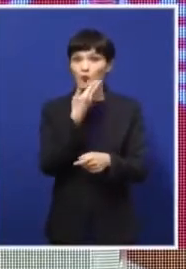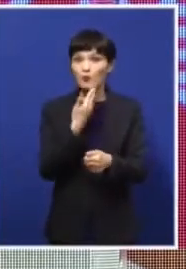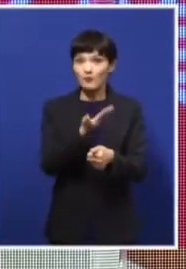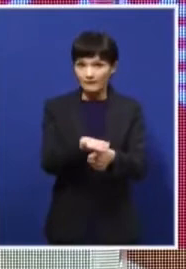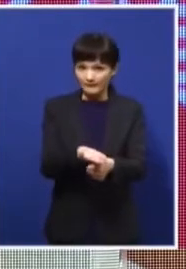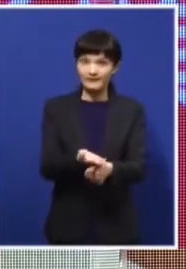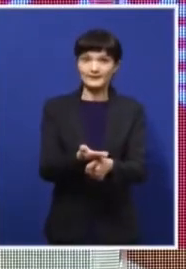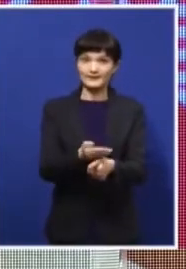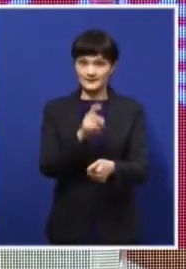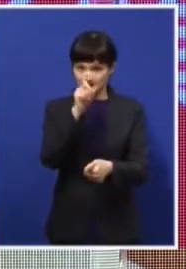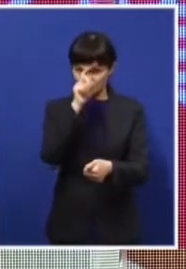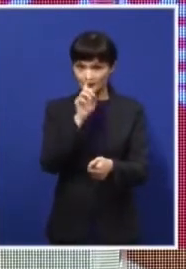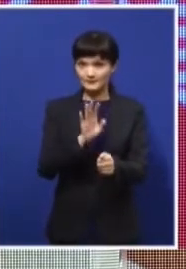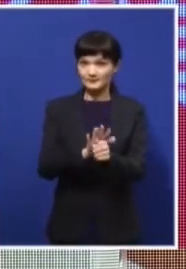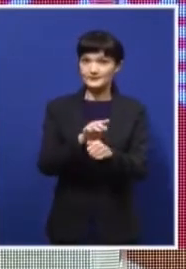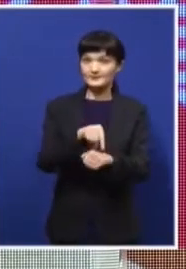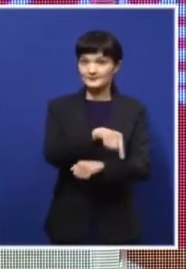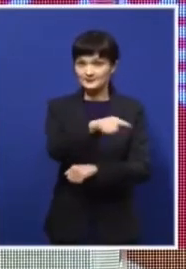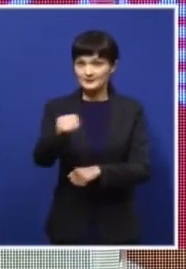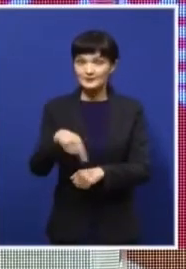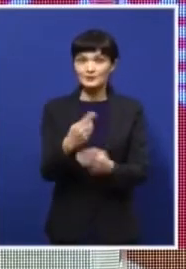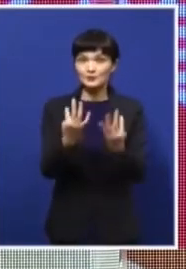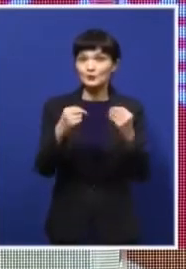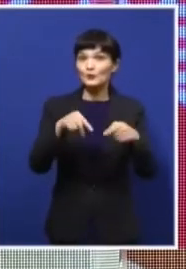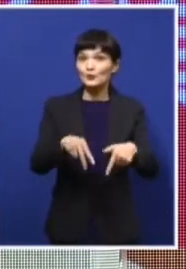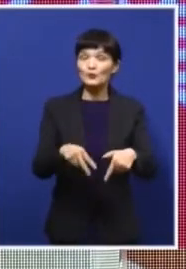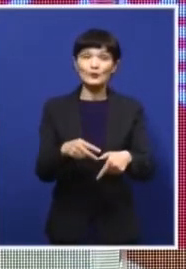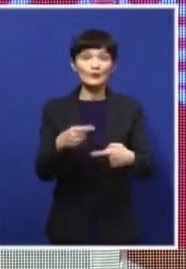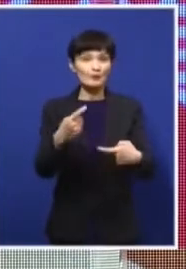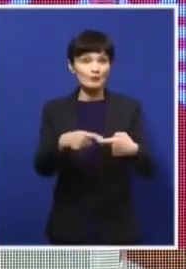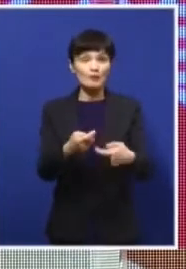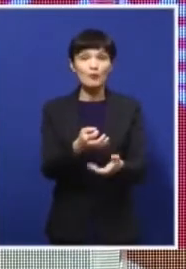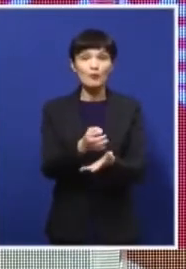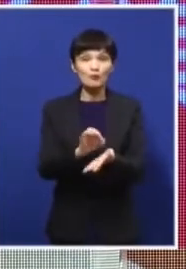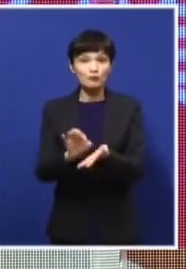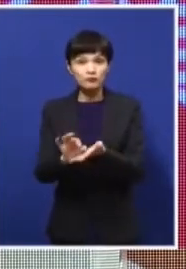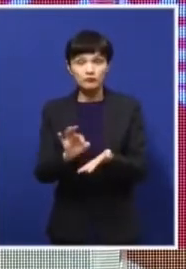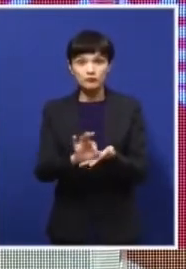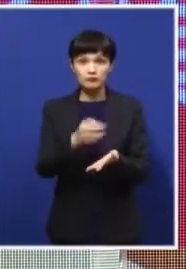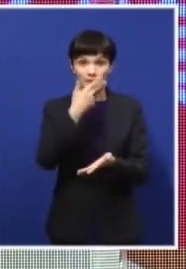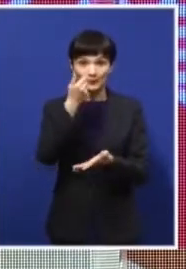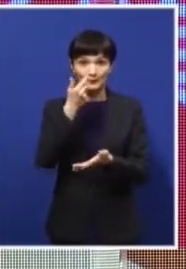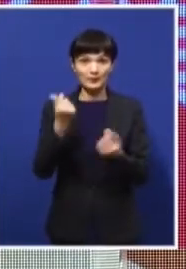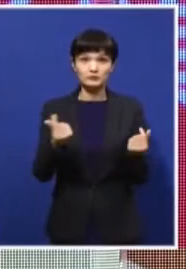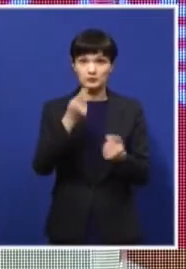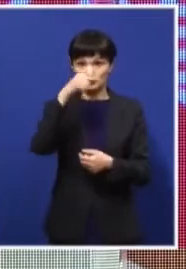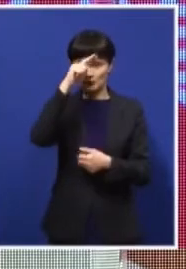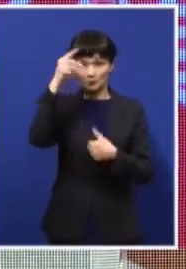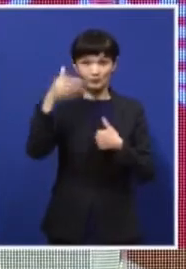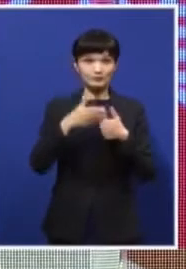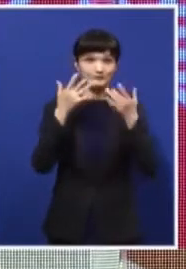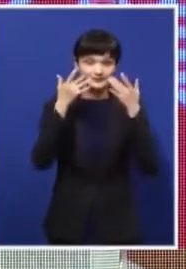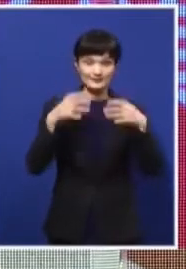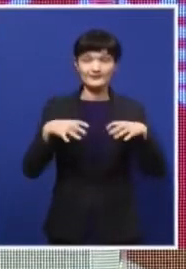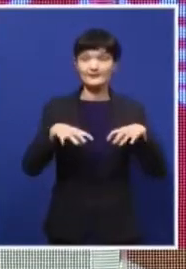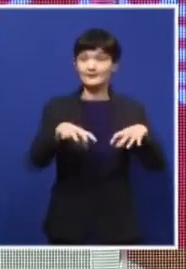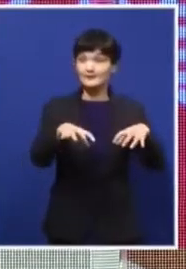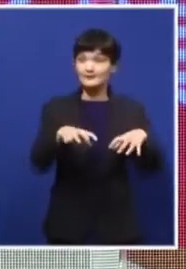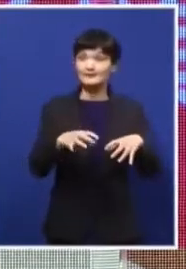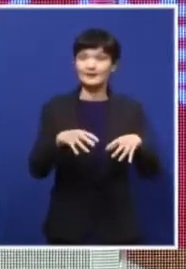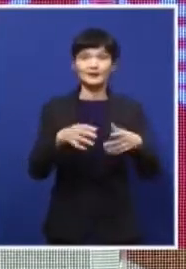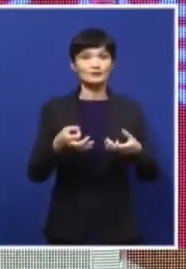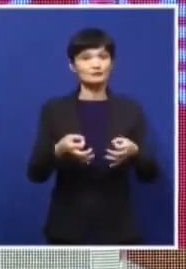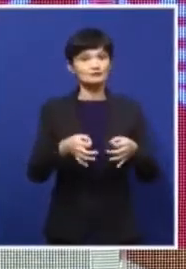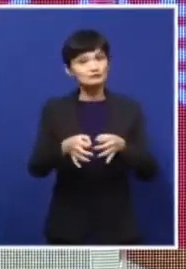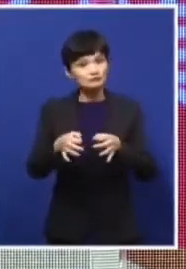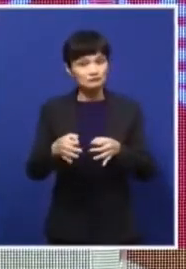多的一个数位支付的这样的一个提供的一个服务。比如说我们在那个这个传统的市场这边的摊商或者是夜市